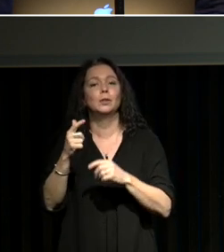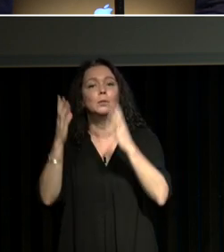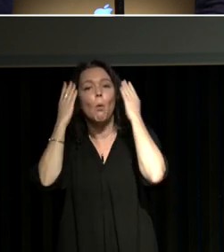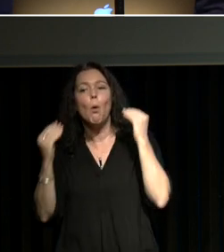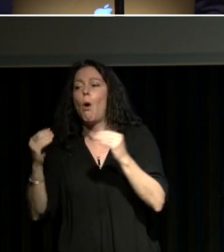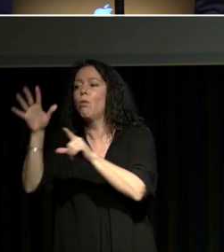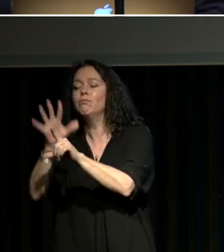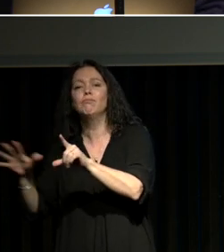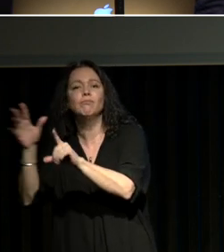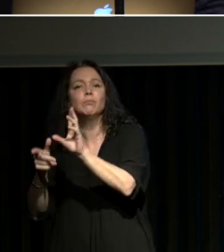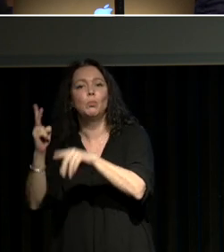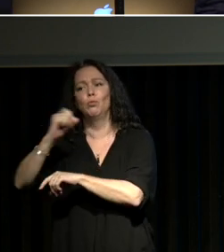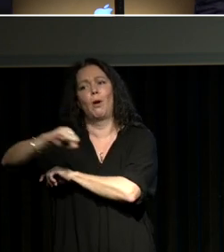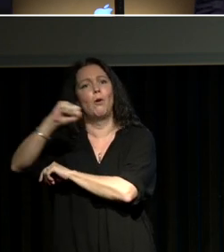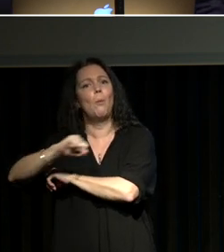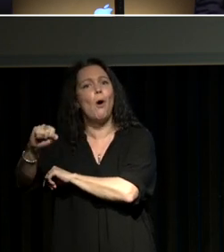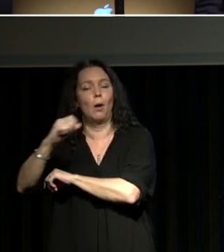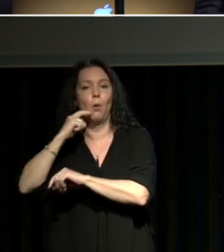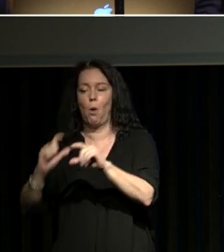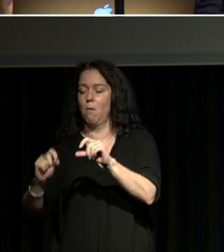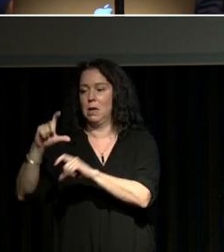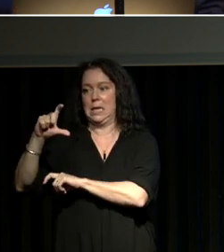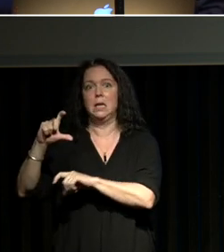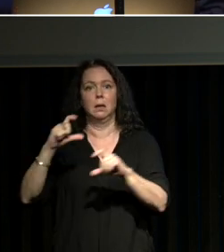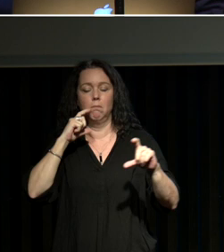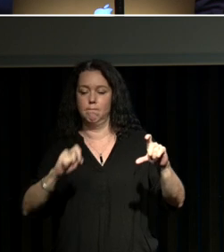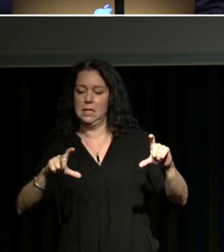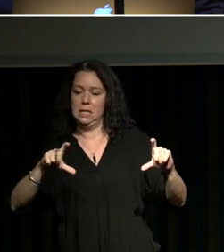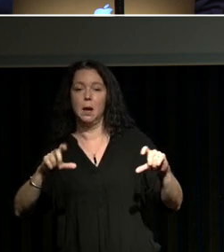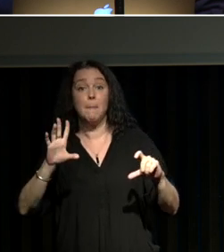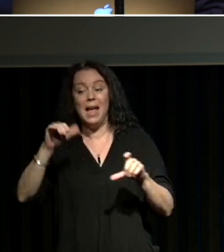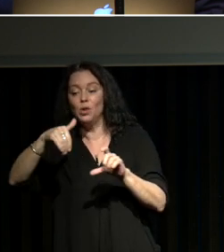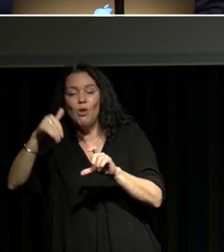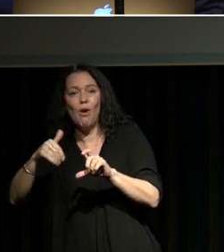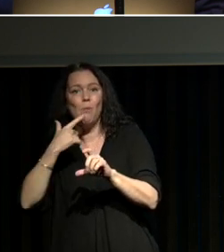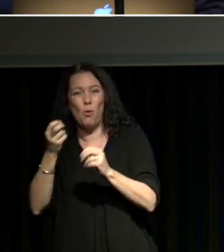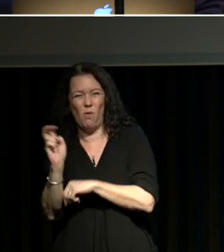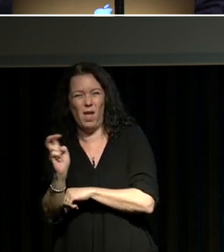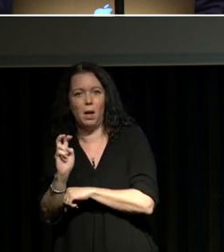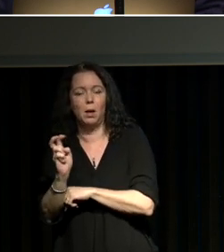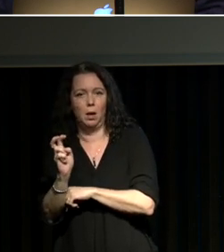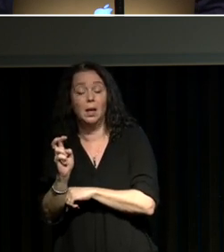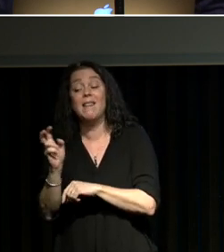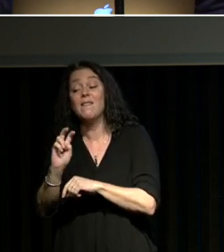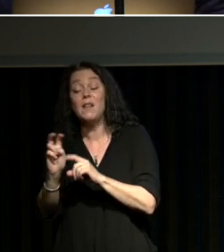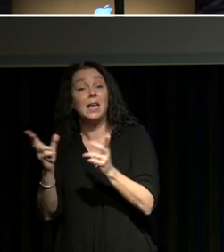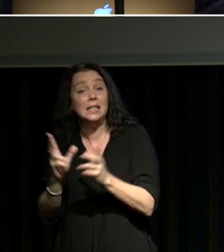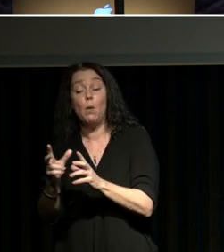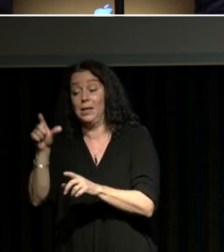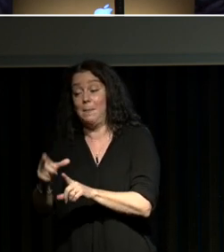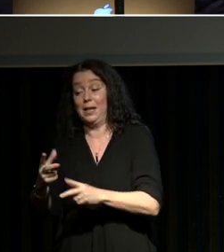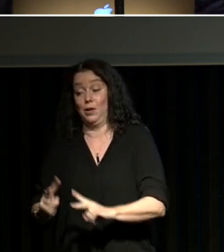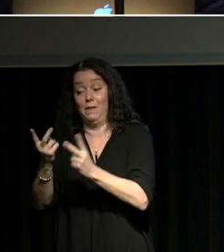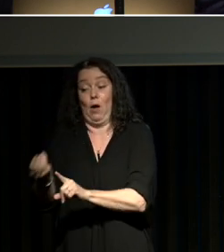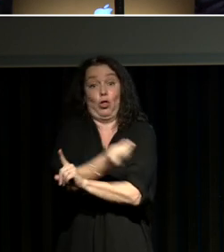plus performants que nous, puisqu'ils ont une barrette bien plus haute que la nôtre. Mais dans cette barrette, vous voyez, il y a beaucoup de vers. Le vers, c'est le don du vivant, et un